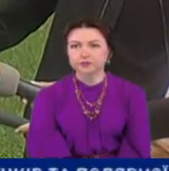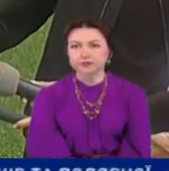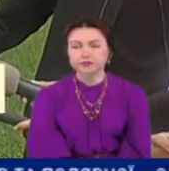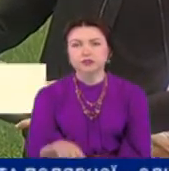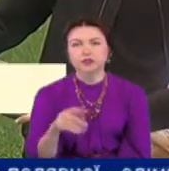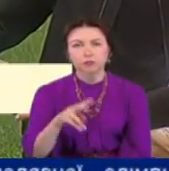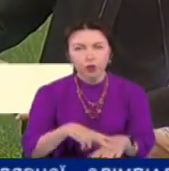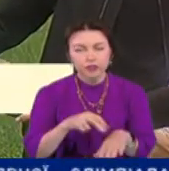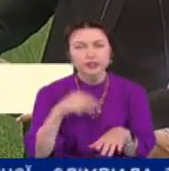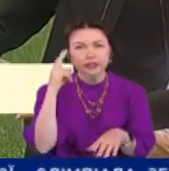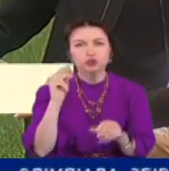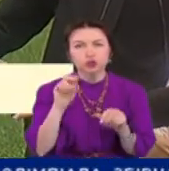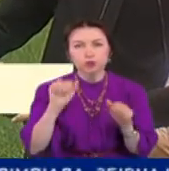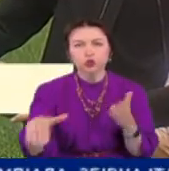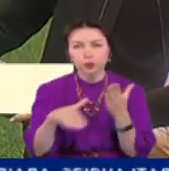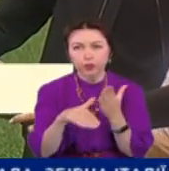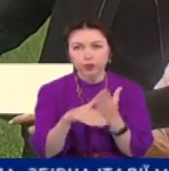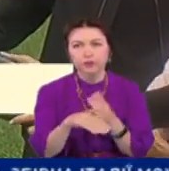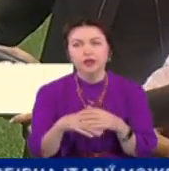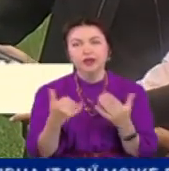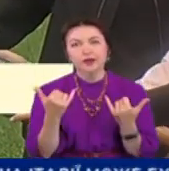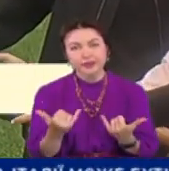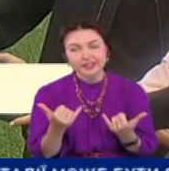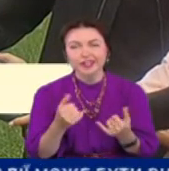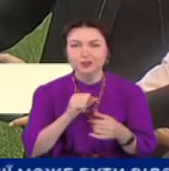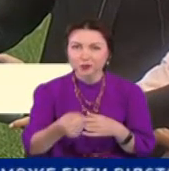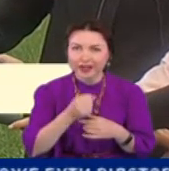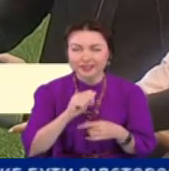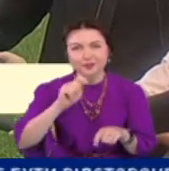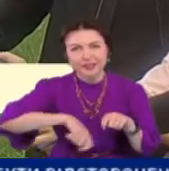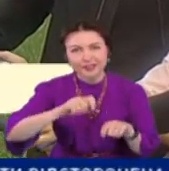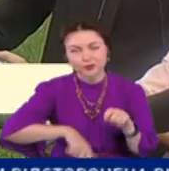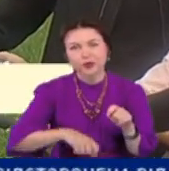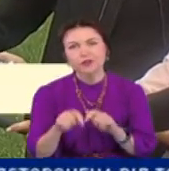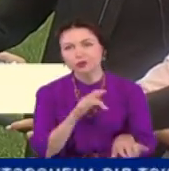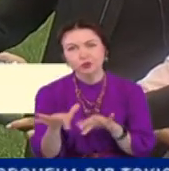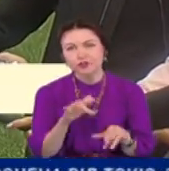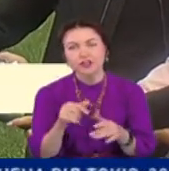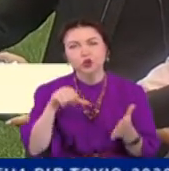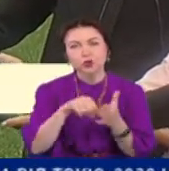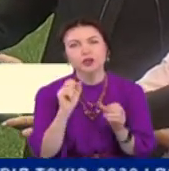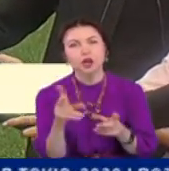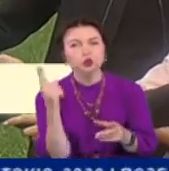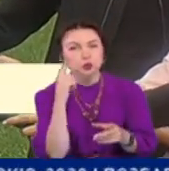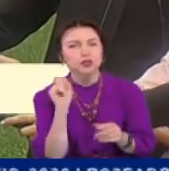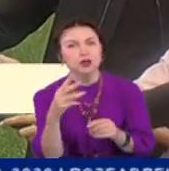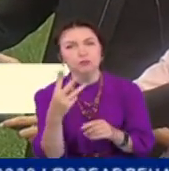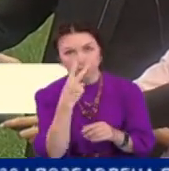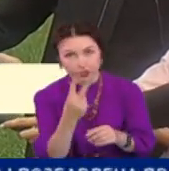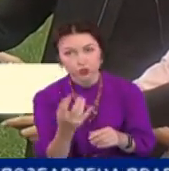допомогти? Добрий день, ми зараз з журналістами тестуємо функціонування кнопки. Як ви нас чуєте, як бачите?